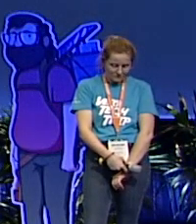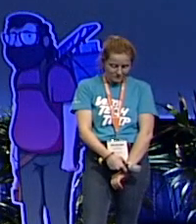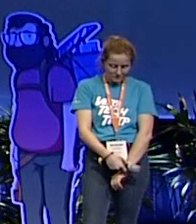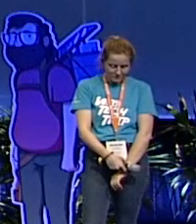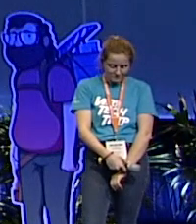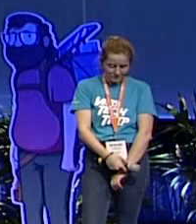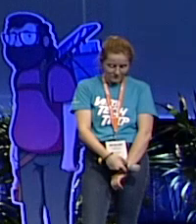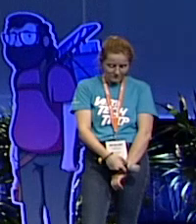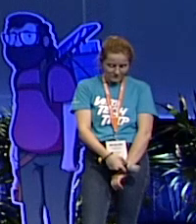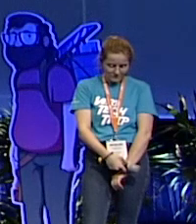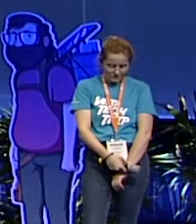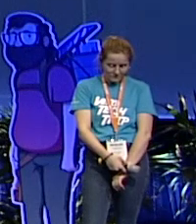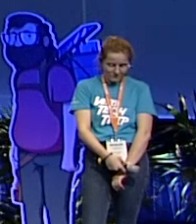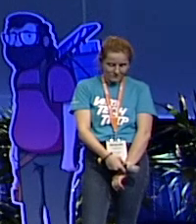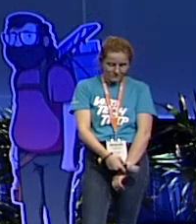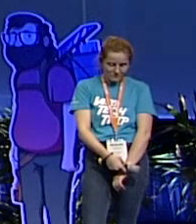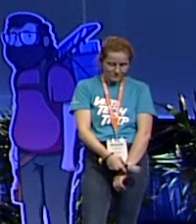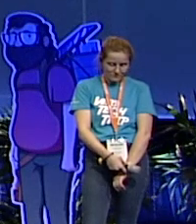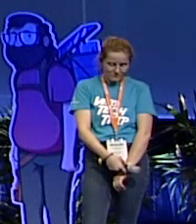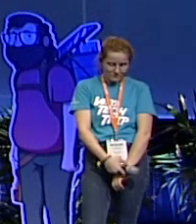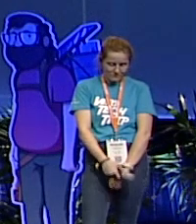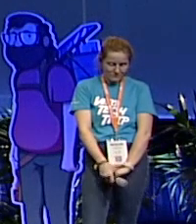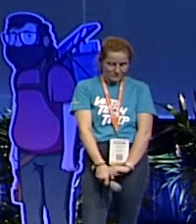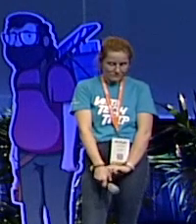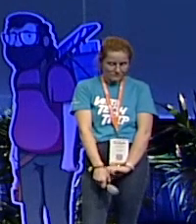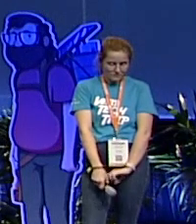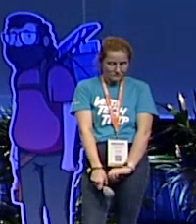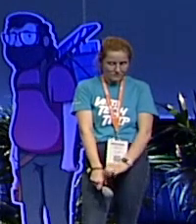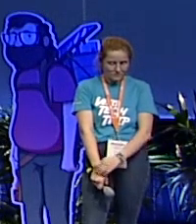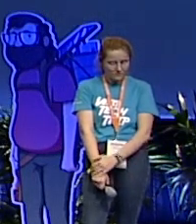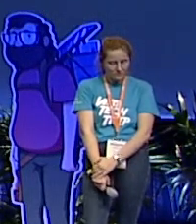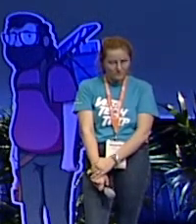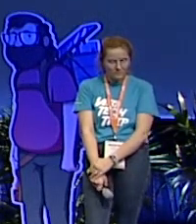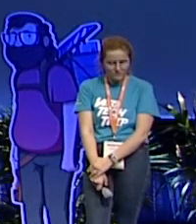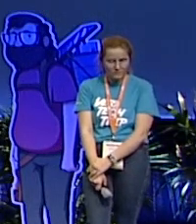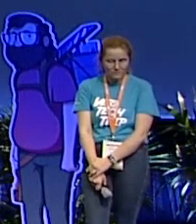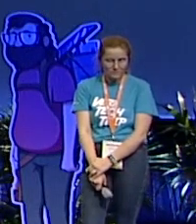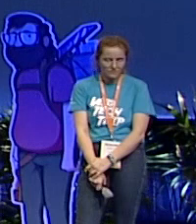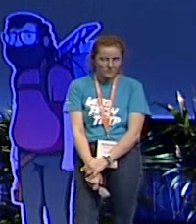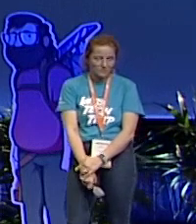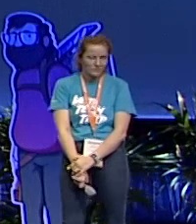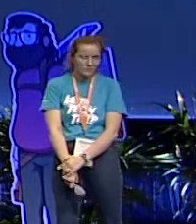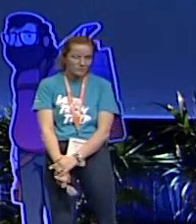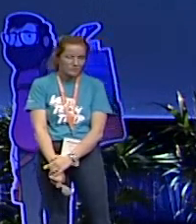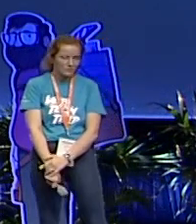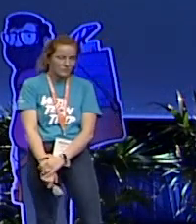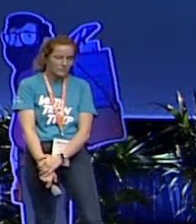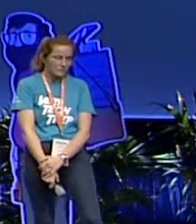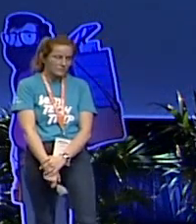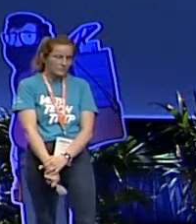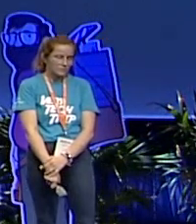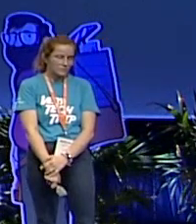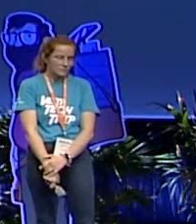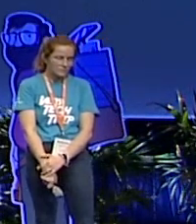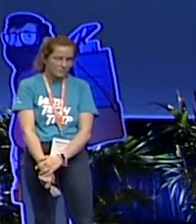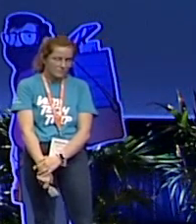modèle tiny, un petit peu plus léger. On peut aussi customiser l'architecture de ce modèle. Aujourd'hui, on va le prendre en tant que tel, puisque ça nous correspond plutôt bien